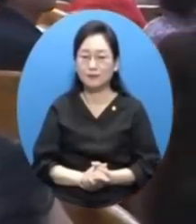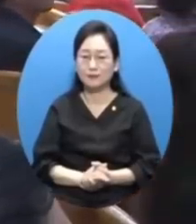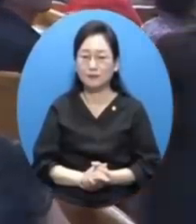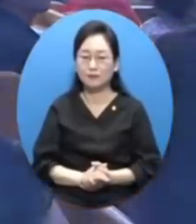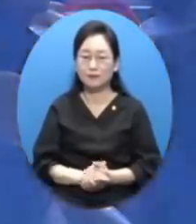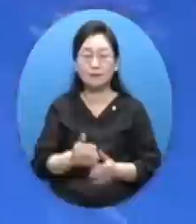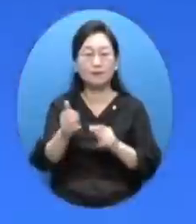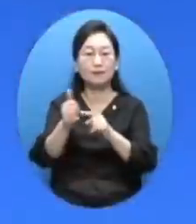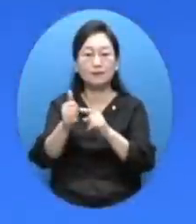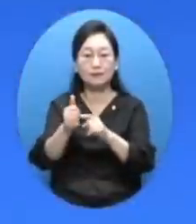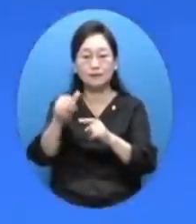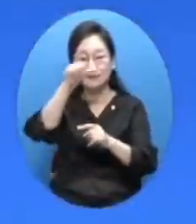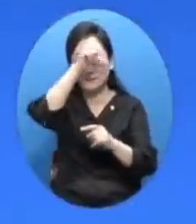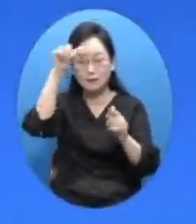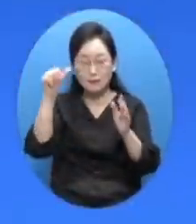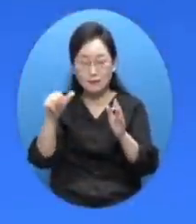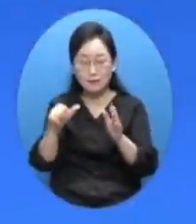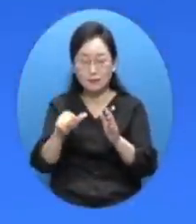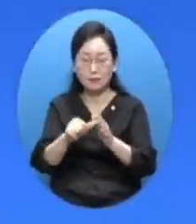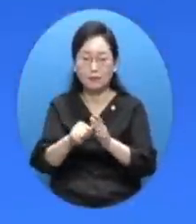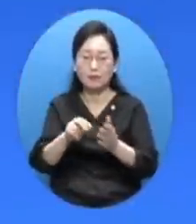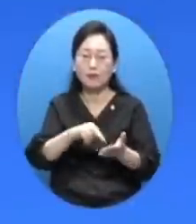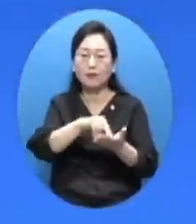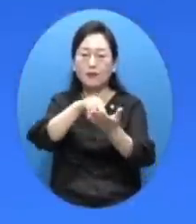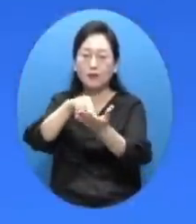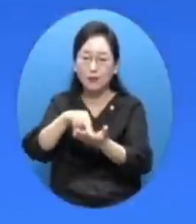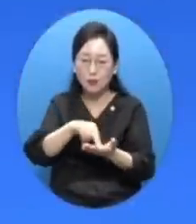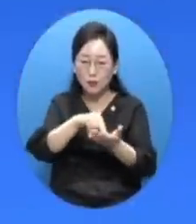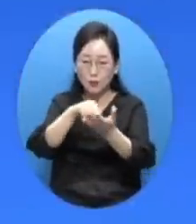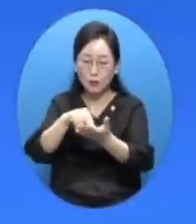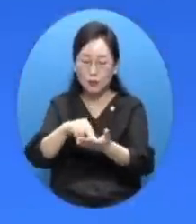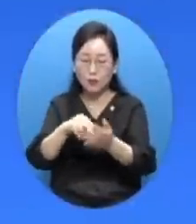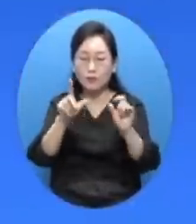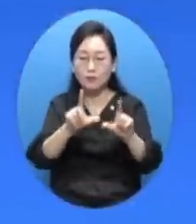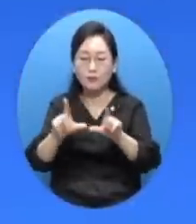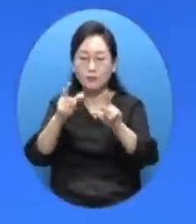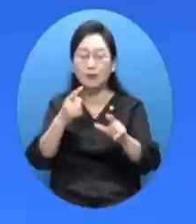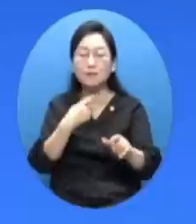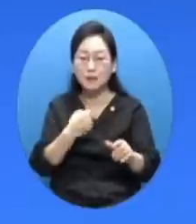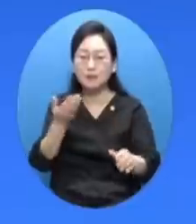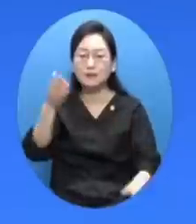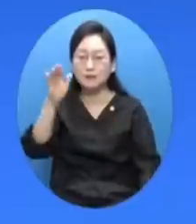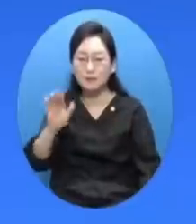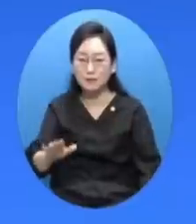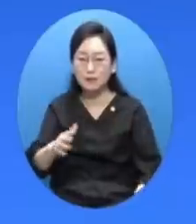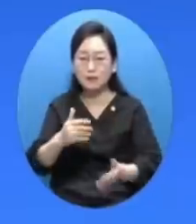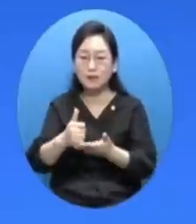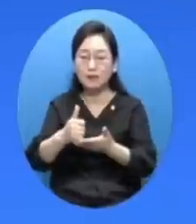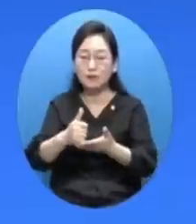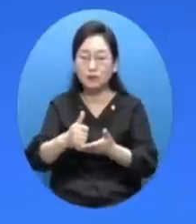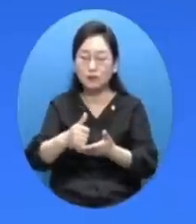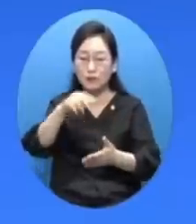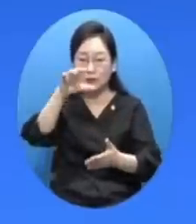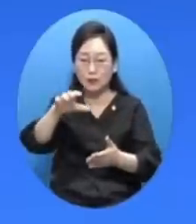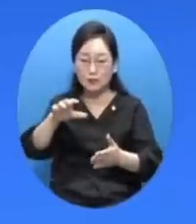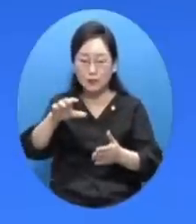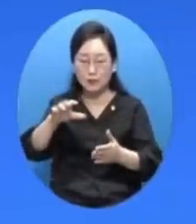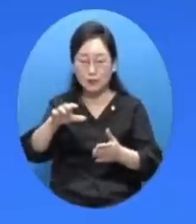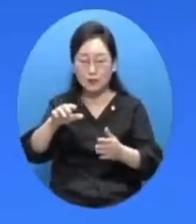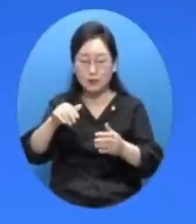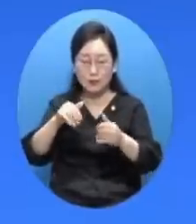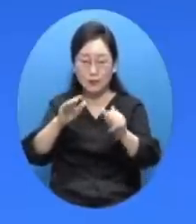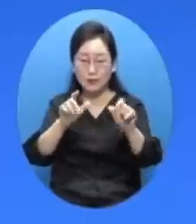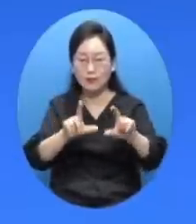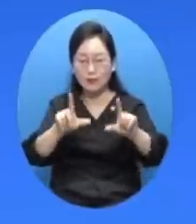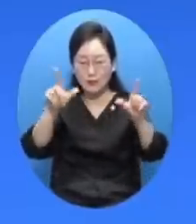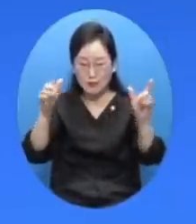그는 평생 광야길 같은 외로운 길을 갔지만 주 앞에 가는 그날까지